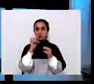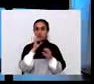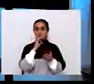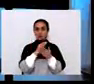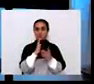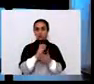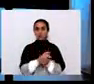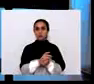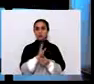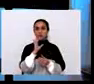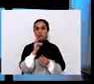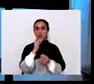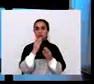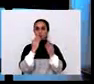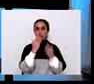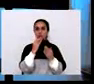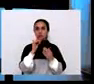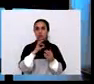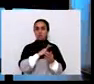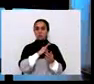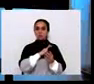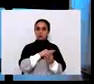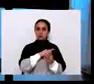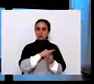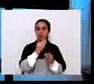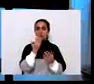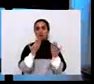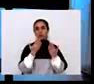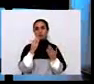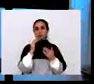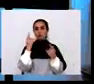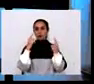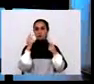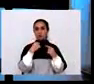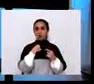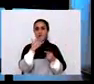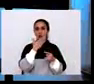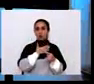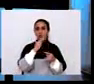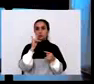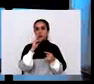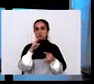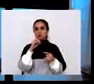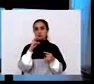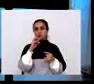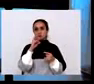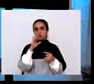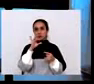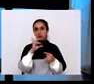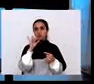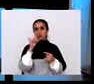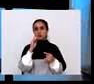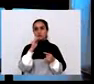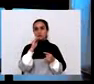Первый вопрос. Вы любите читать детективы или фэнтези? Я люблю читать и детективы, и